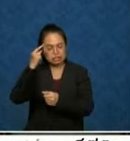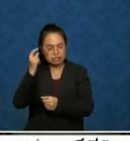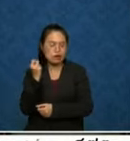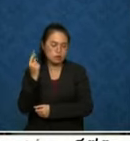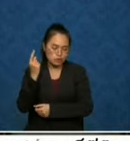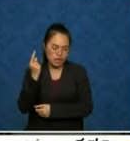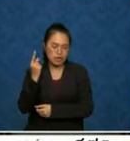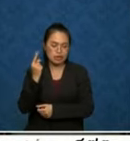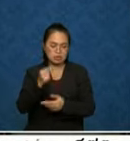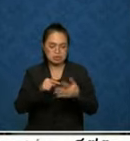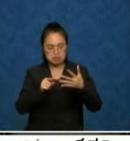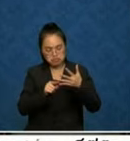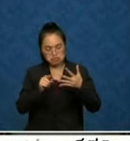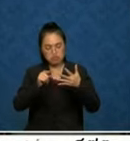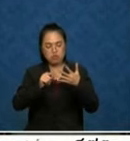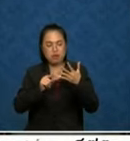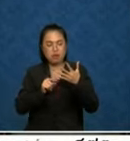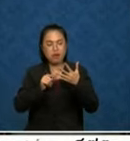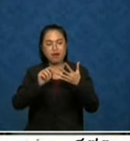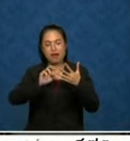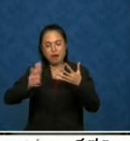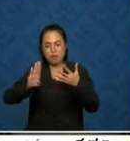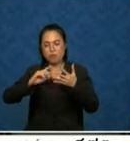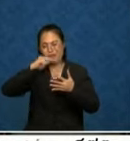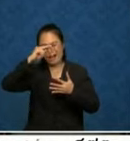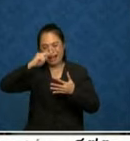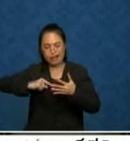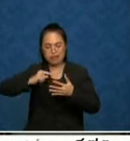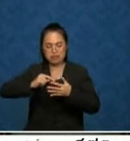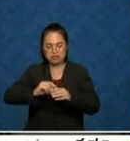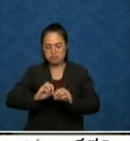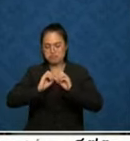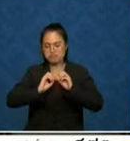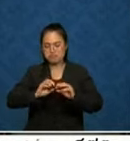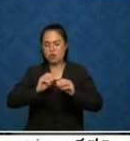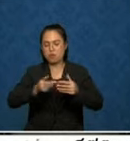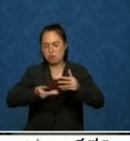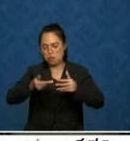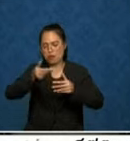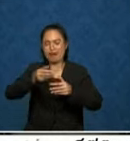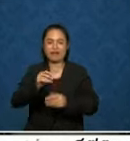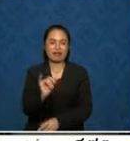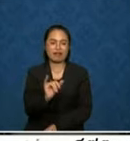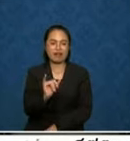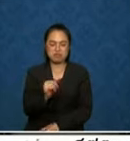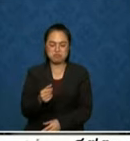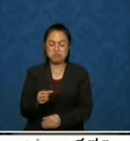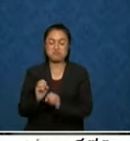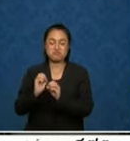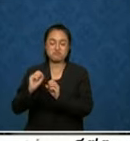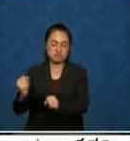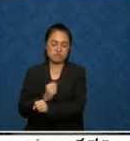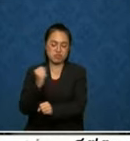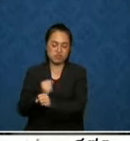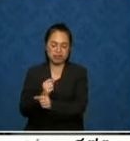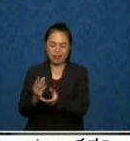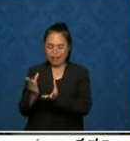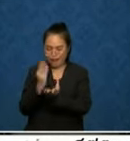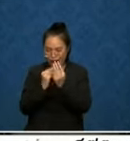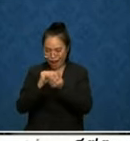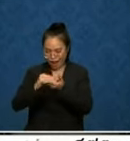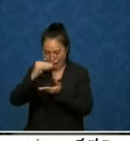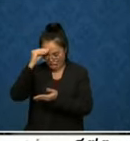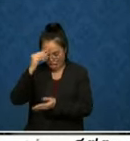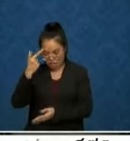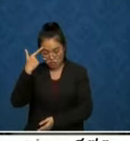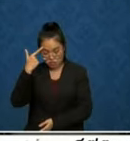จเท่านั้นเองระบบการศึกษาของเรานะคะยังติดกับดักที่จะมุ่งเน้นการผลิตนักเรียนเน้นให้เรียนดีเน้นให้ท่องจำเน้น